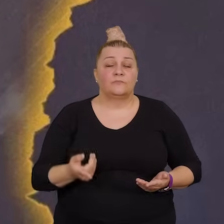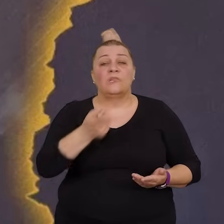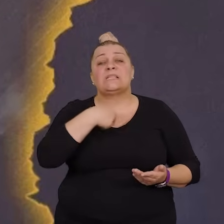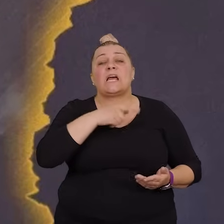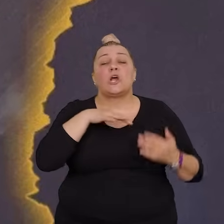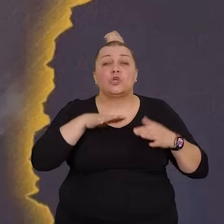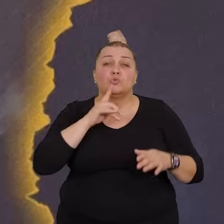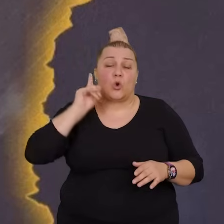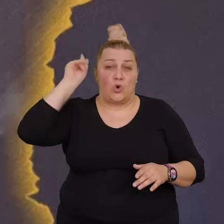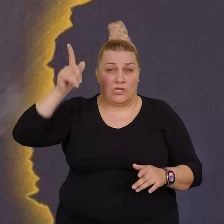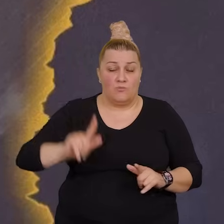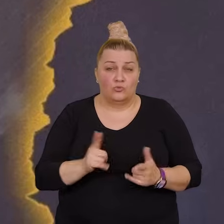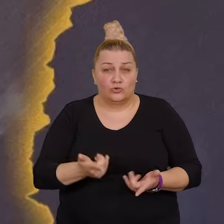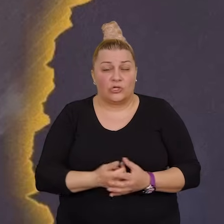ljude gore